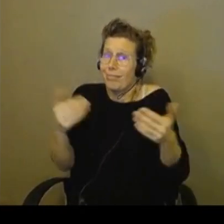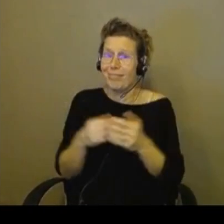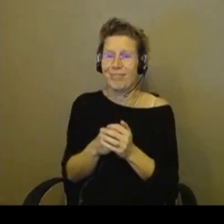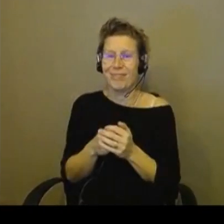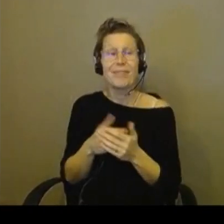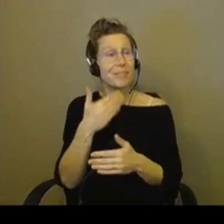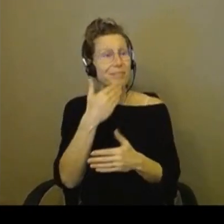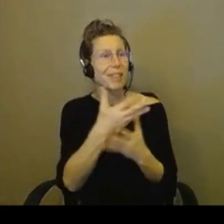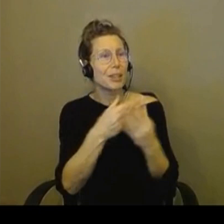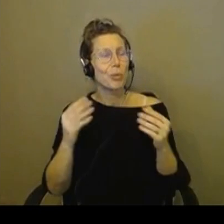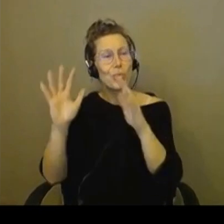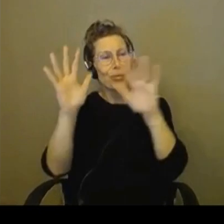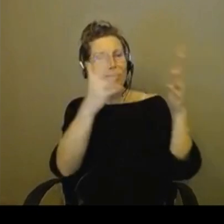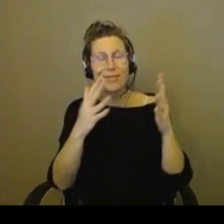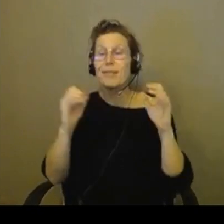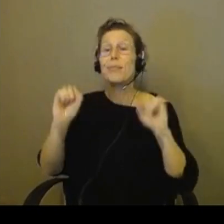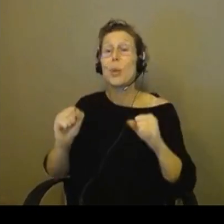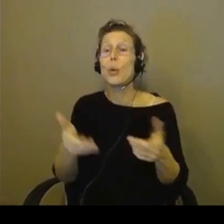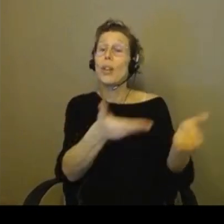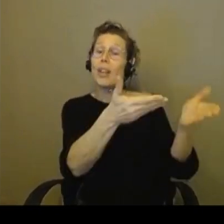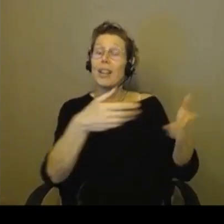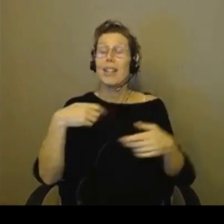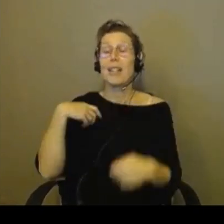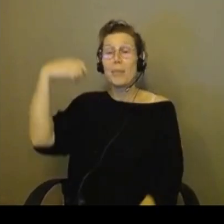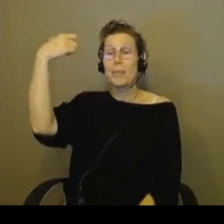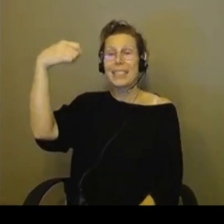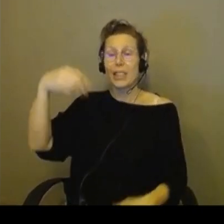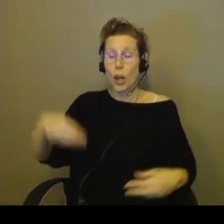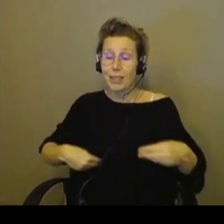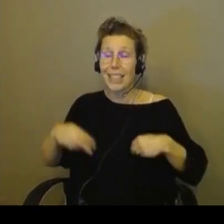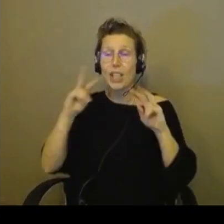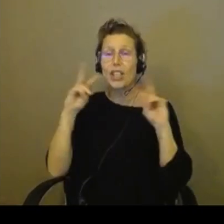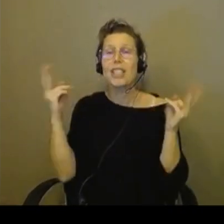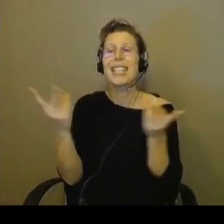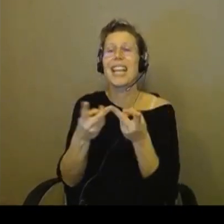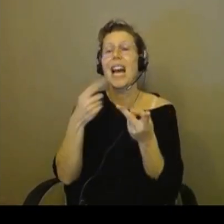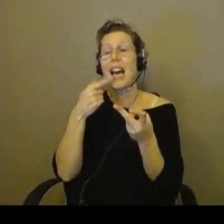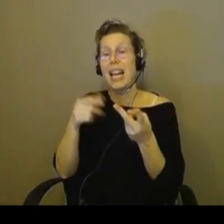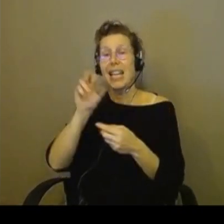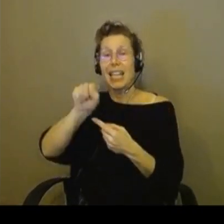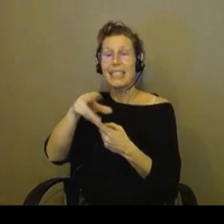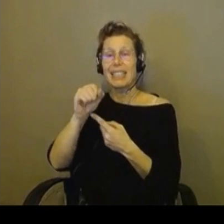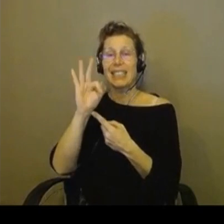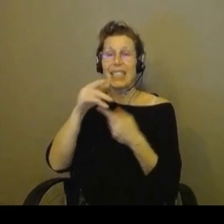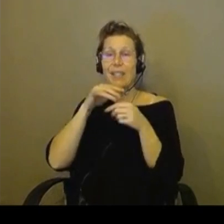Merci à vous. Je le rappelle, vous êtes président directeur général de SNCF Réseau, et je pense que tout le monde s'associe à moi pour vous souhaiter bon